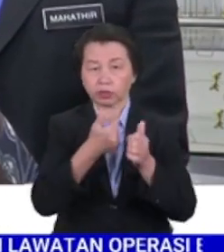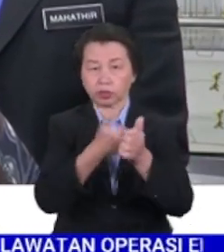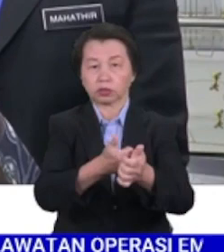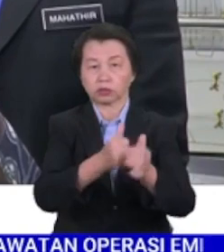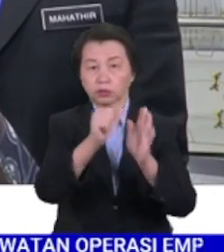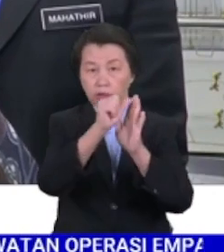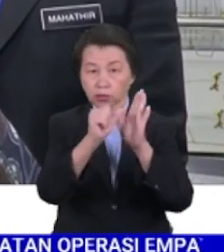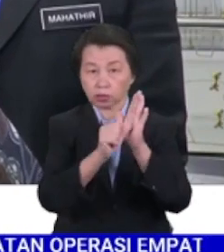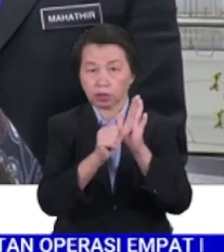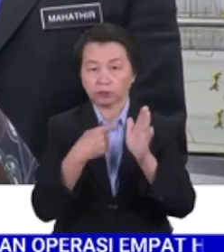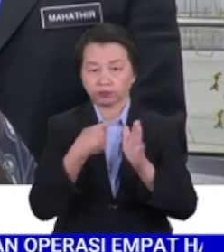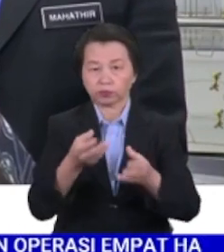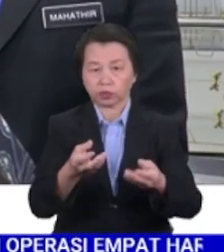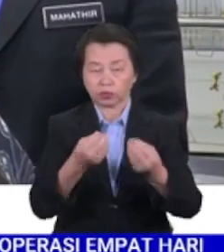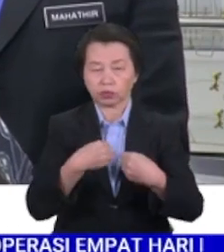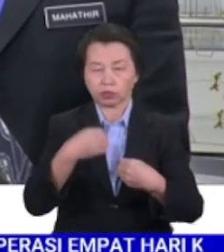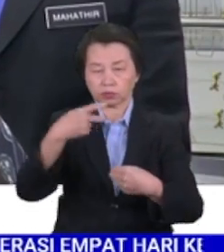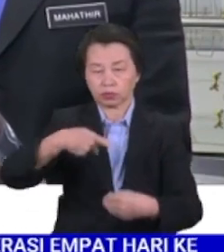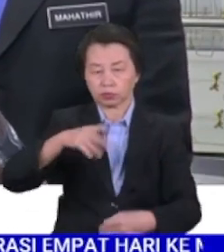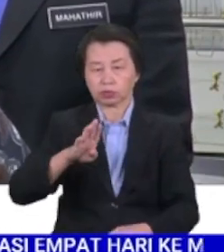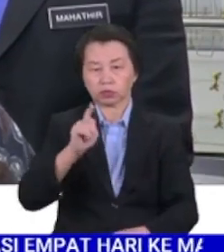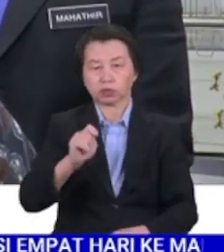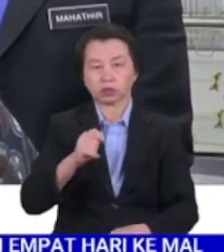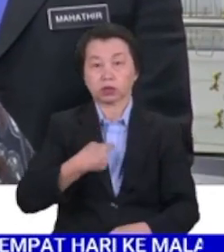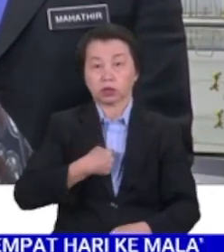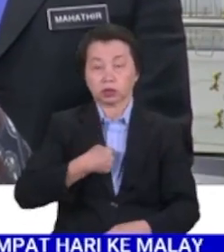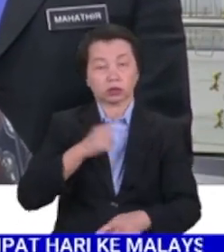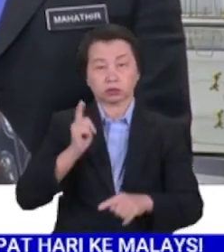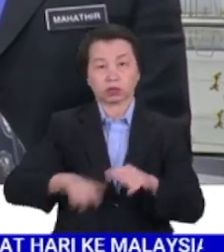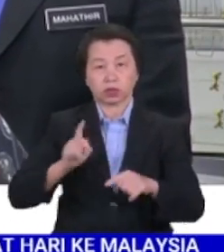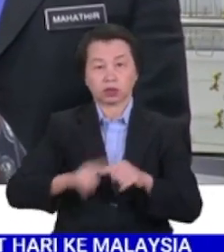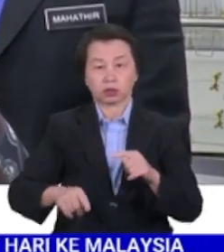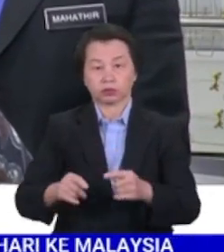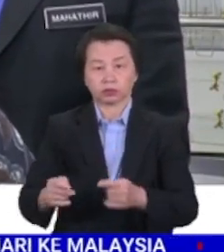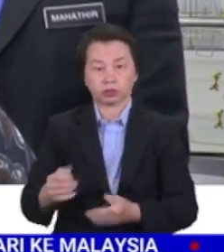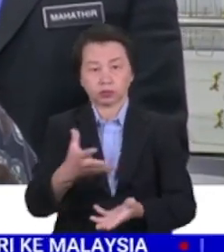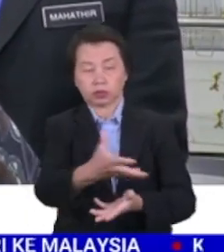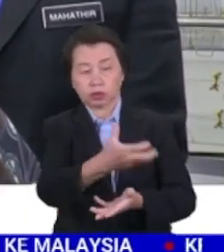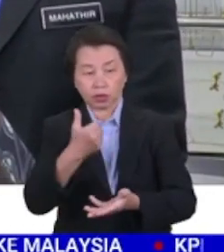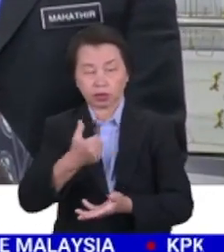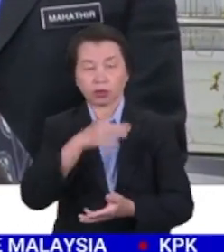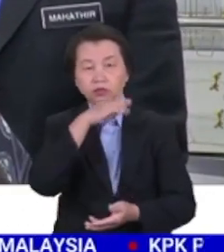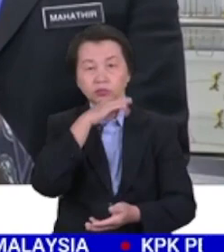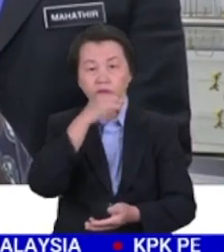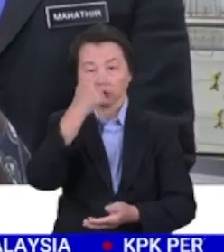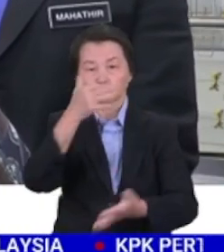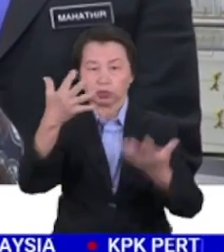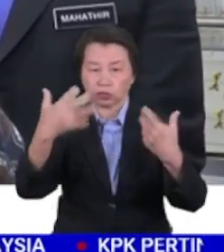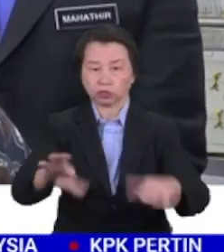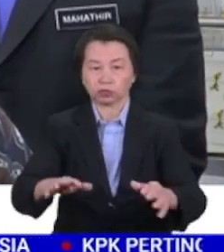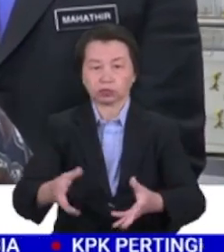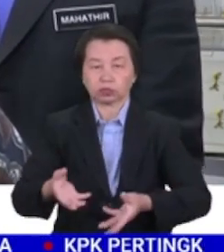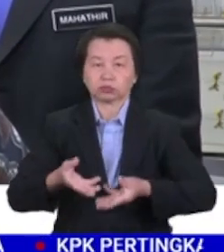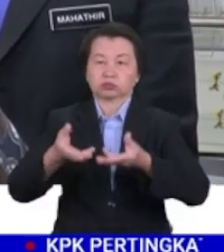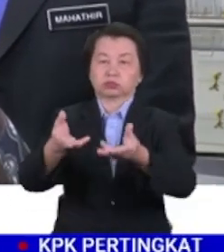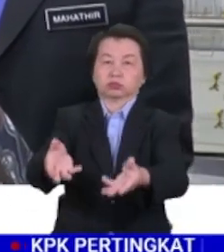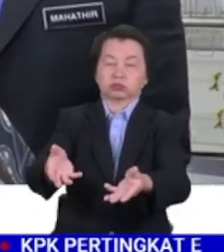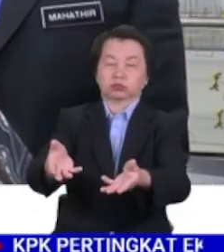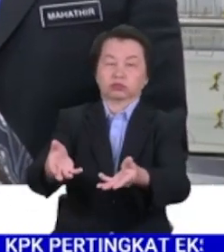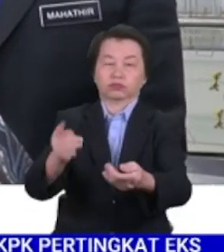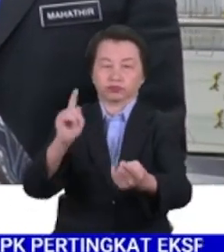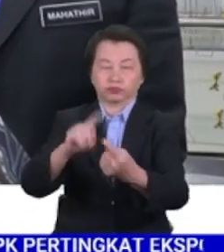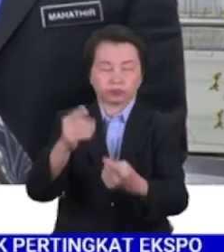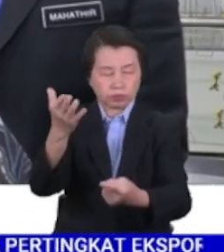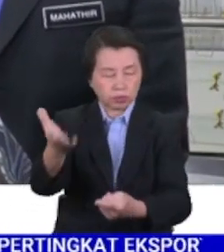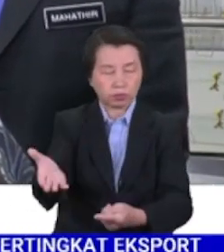akta, kita di peringkat PBT sebenarnya tidak boleh mengangkat sampah-sampah ini kerana ianya telah pun diserahkan kepada